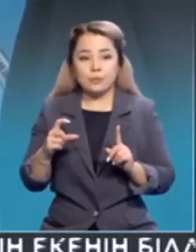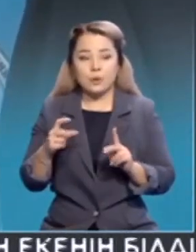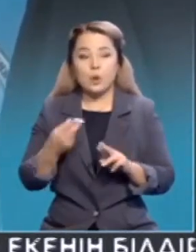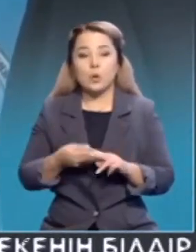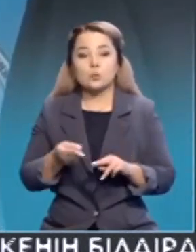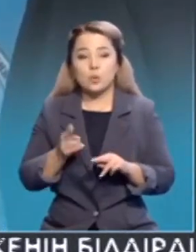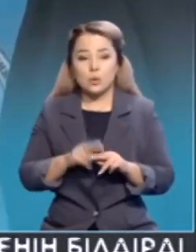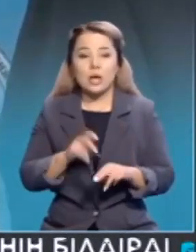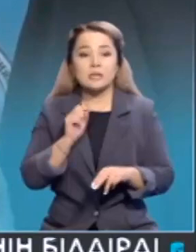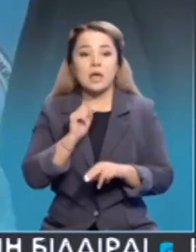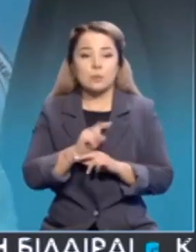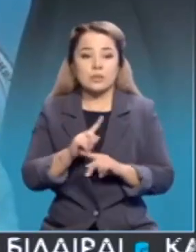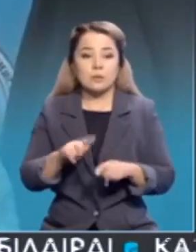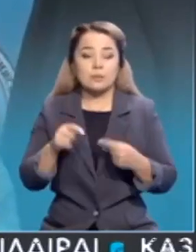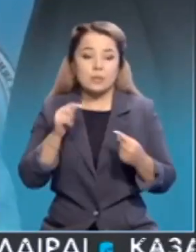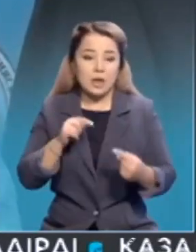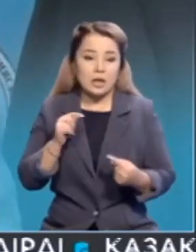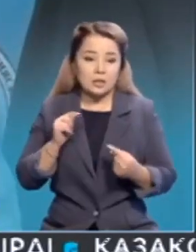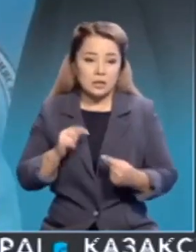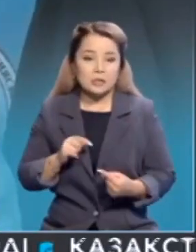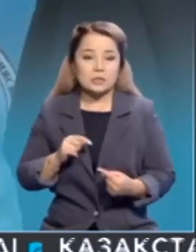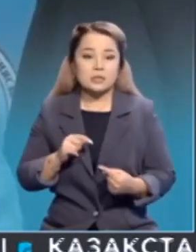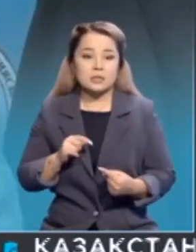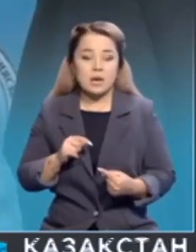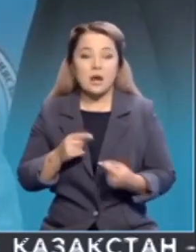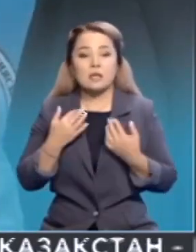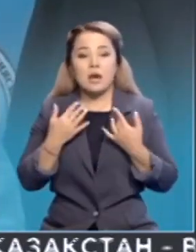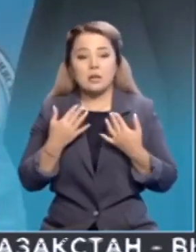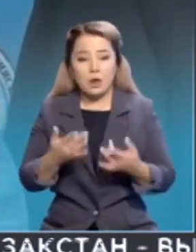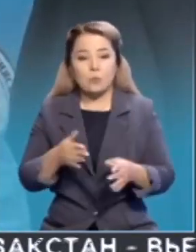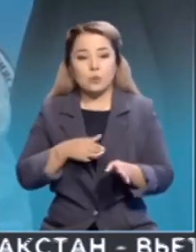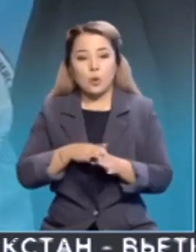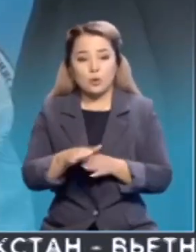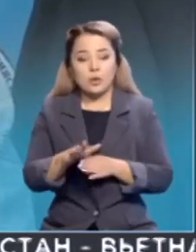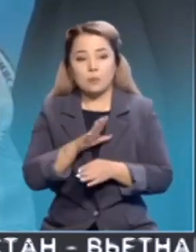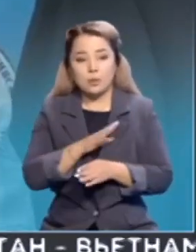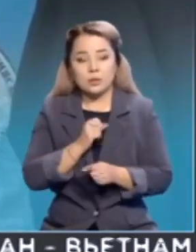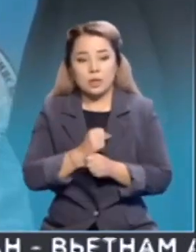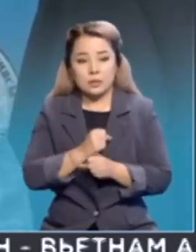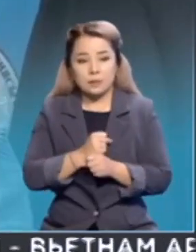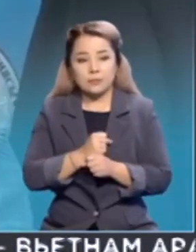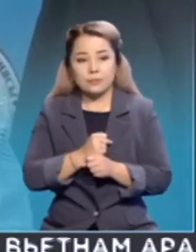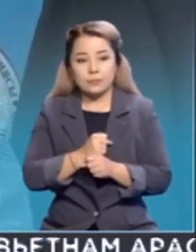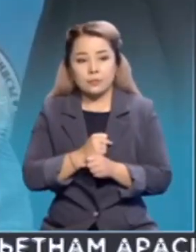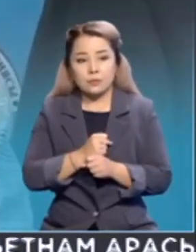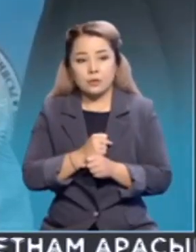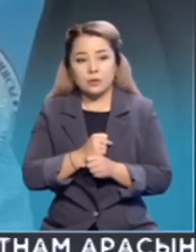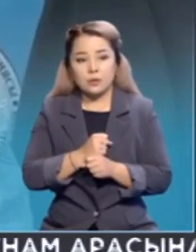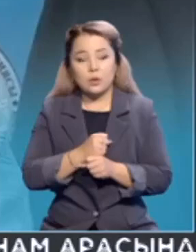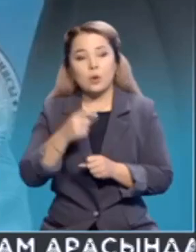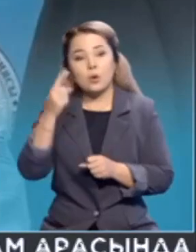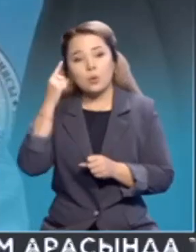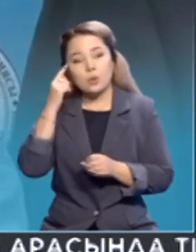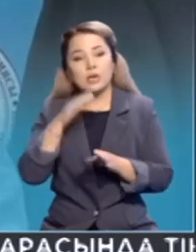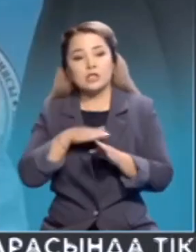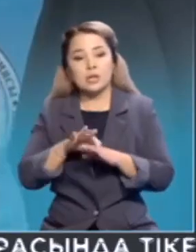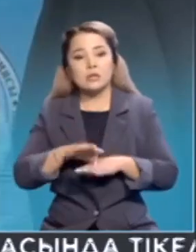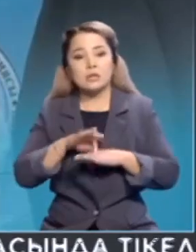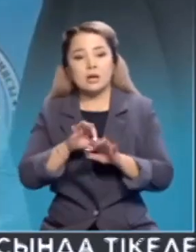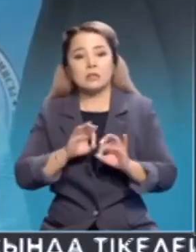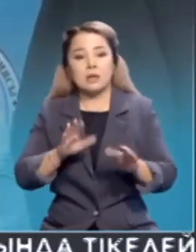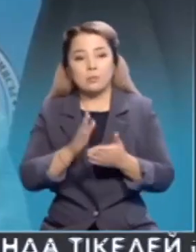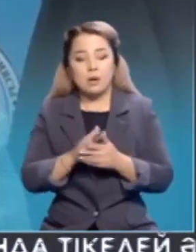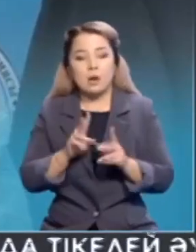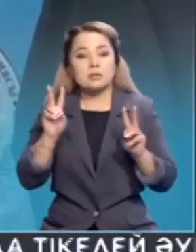сол тапсырмаға сәйкес талаптар түгел орындаған. Яғни, ойын жеткізе алған,